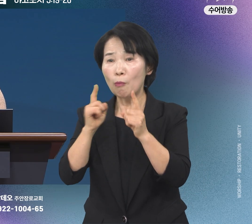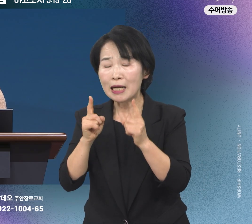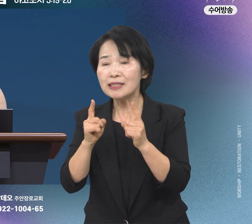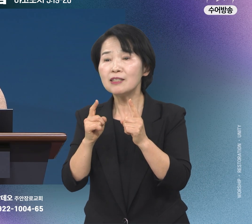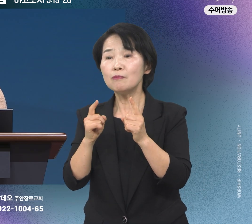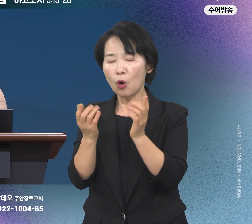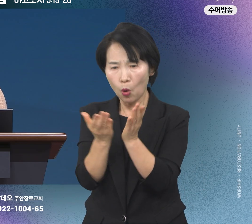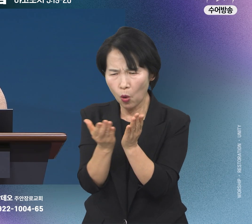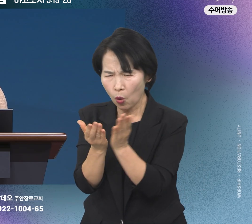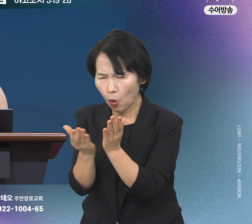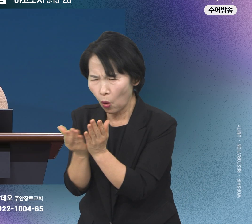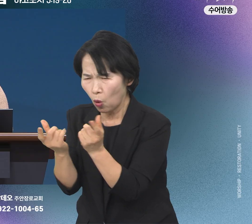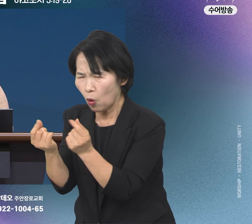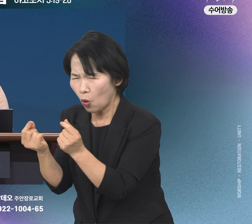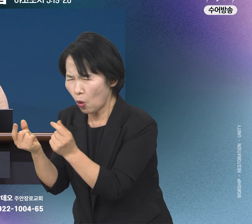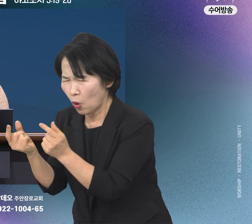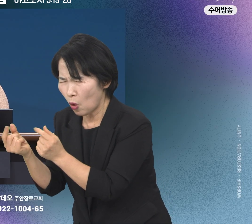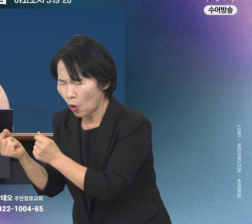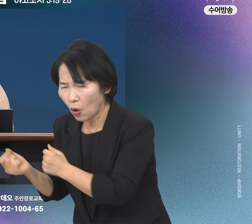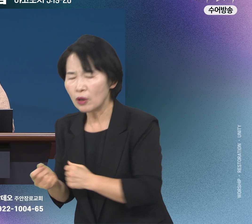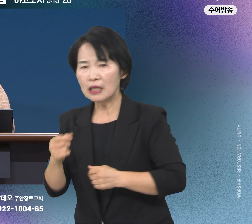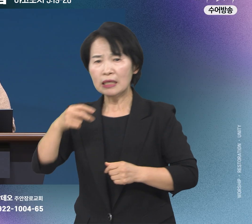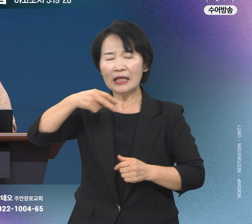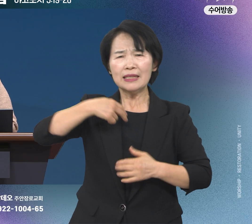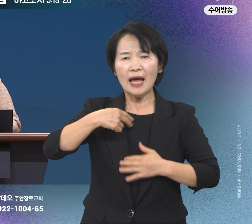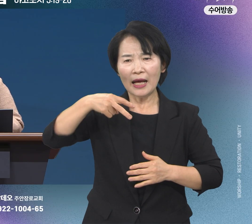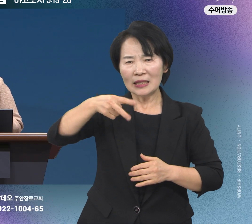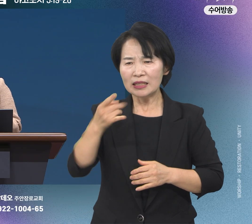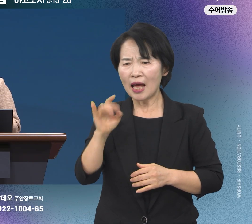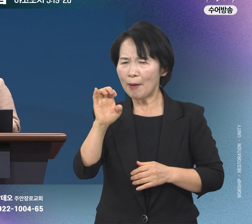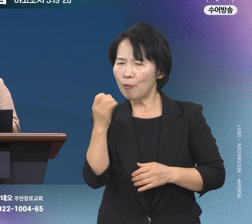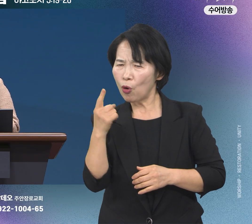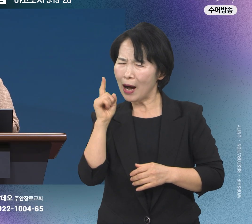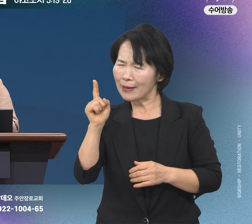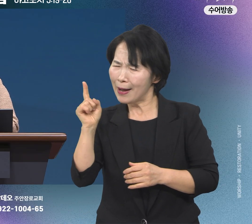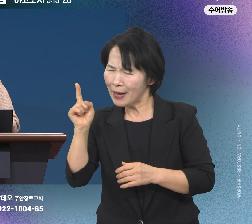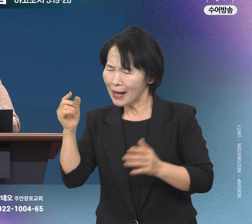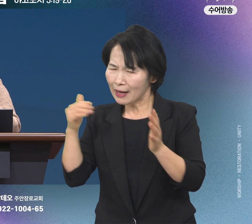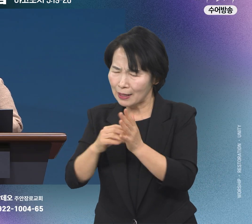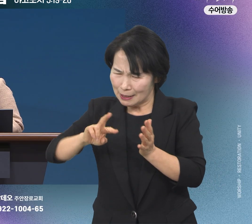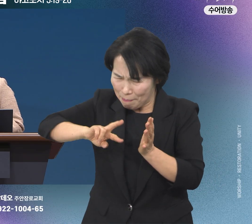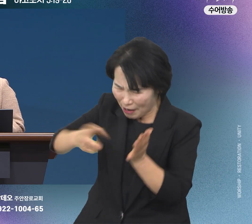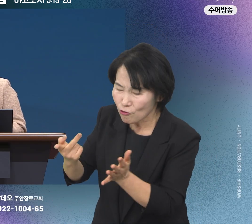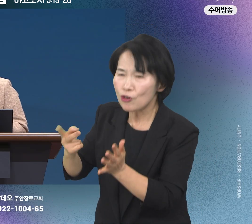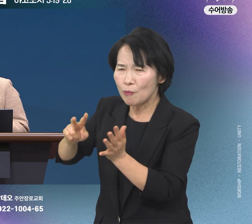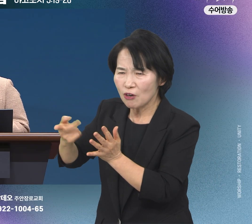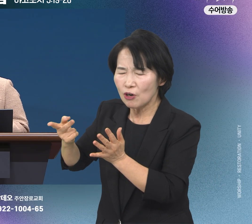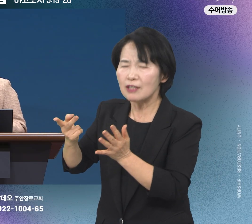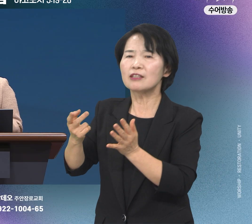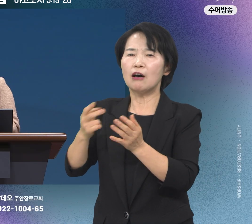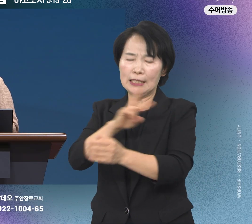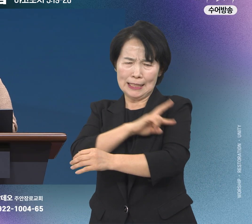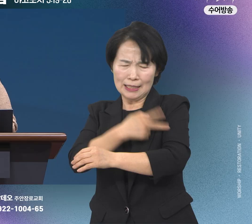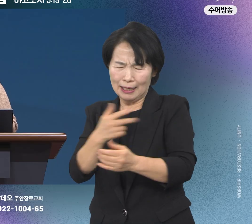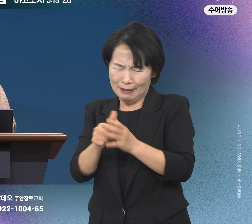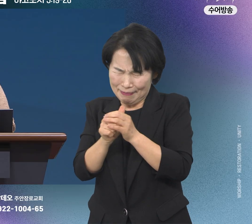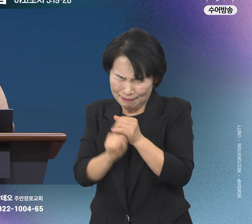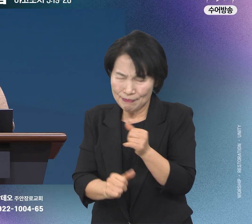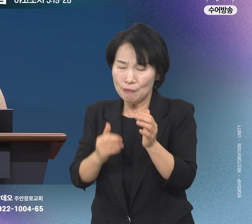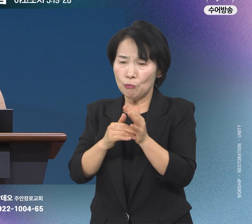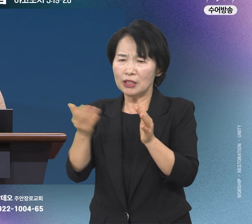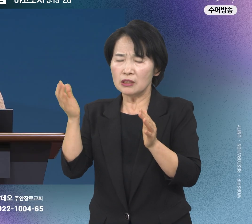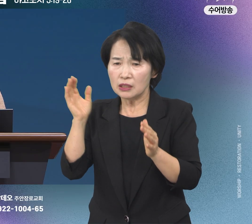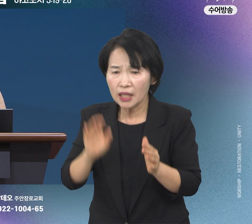그 과정이 세포 하나하나를 바꾸는 것이기 때문에 차마 이것이 정말 가짜일까? 차마 이것이